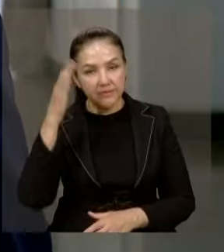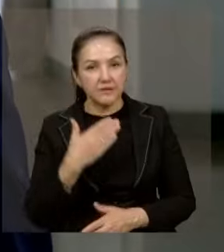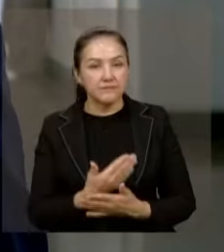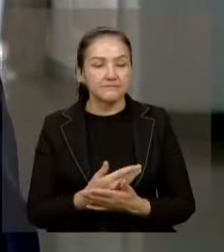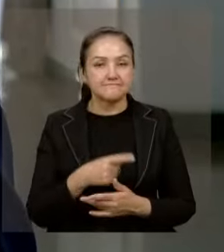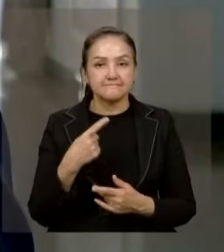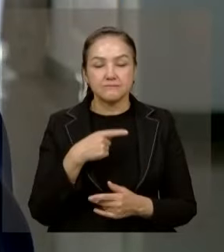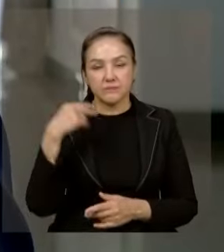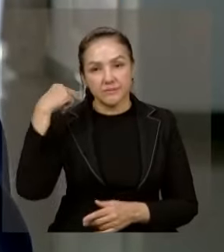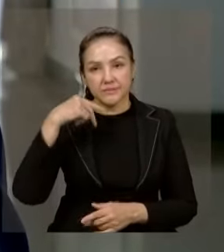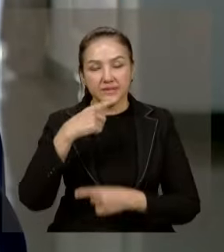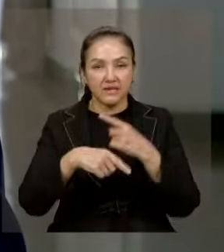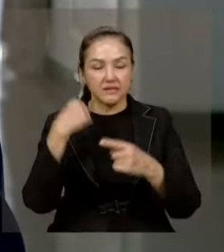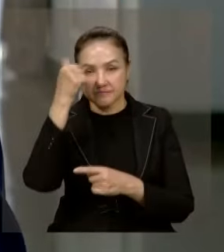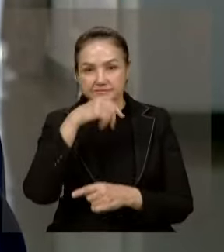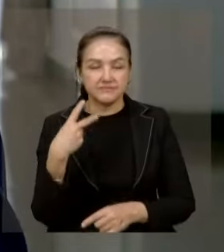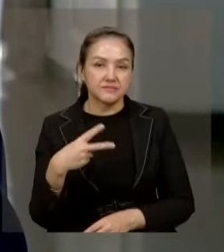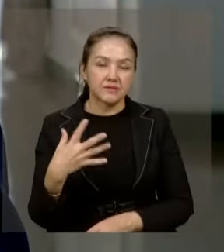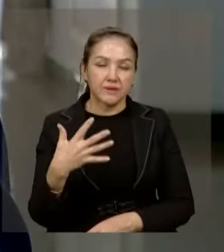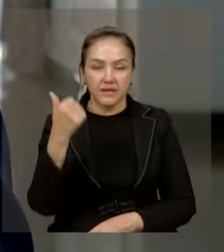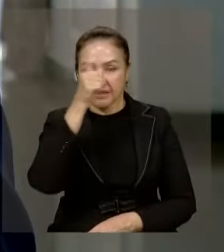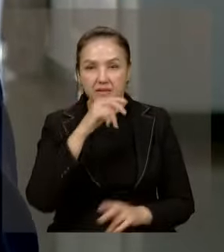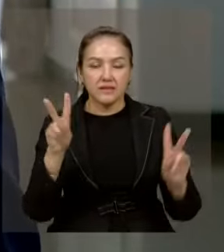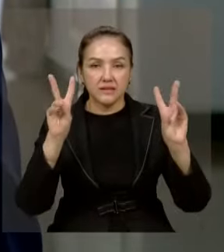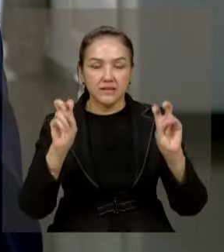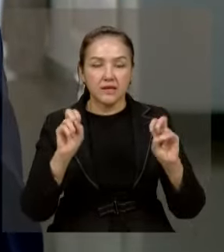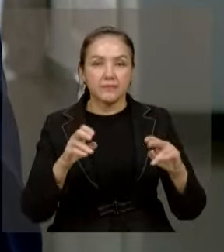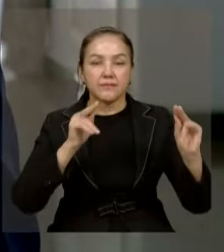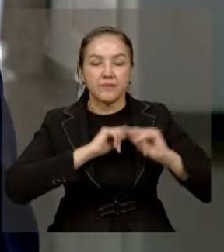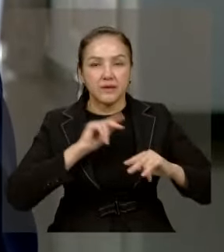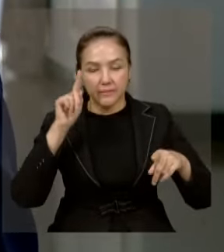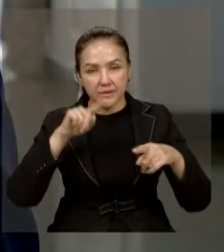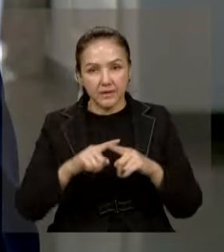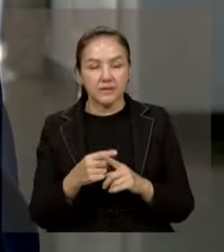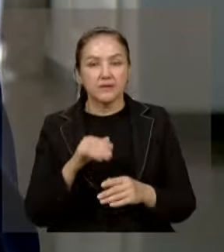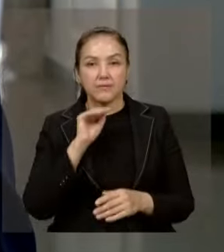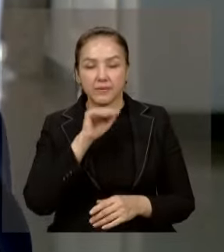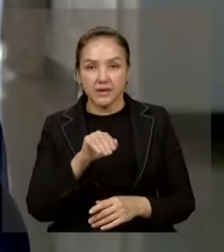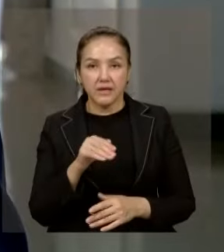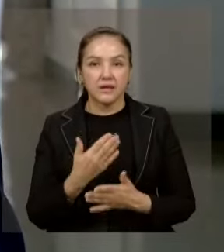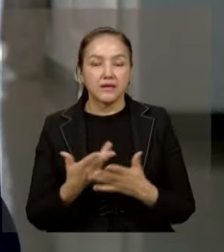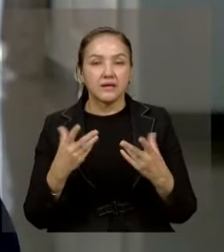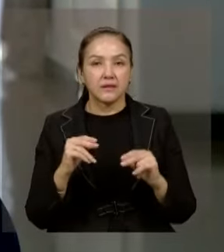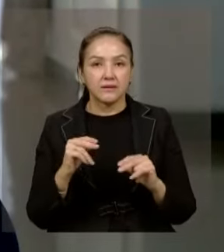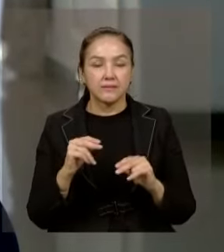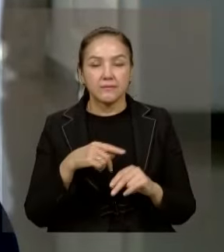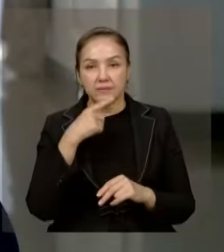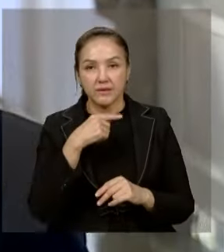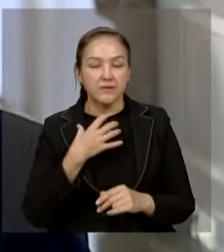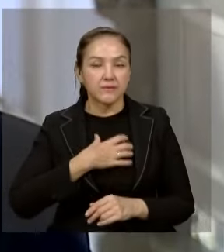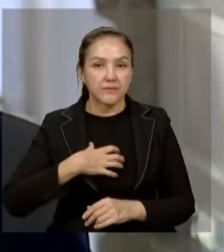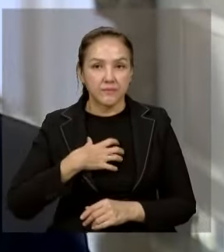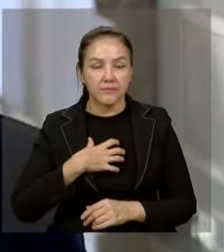президент следующий год 2025 год назвал годом технических профессий где подчёркивается